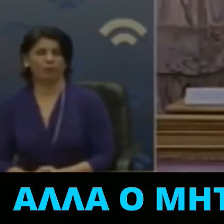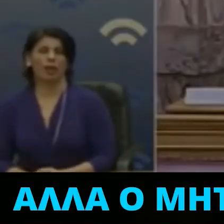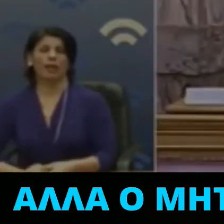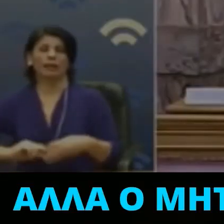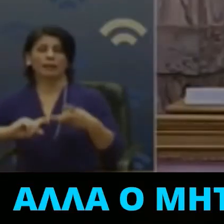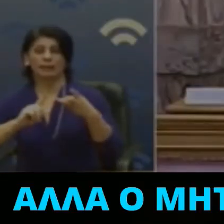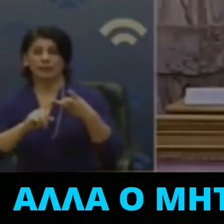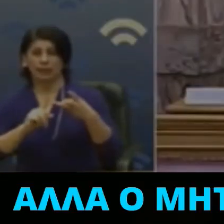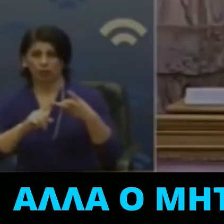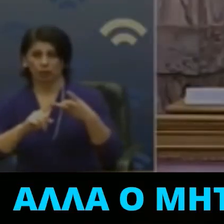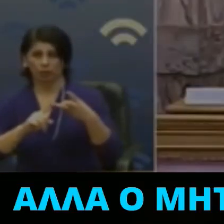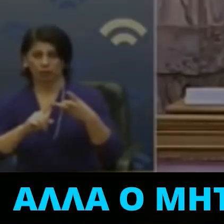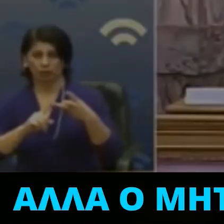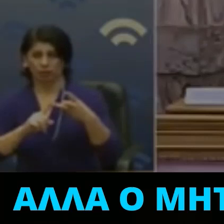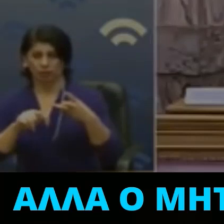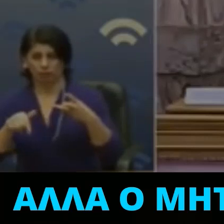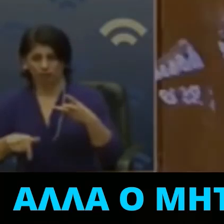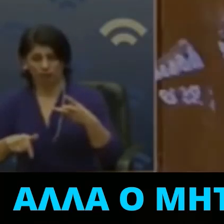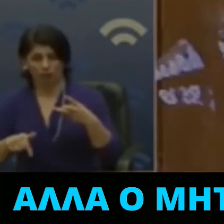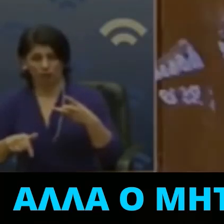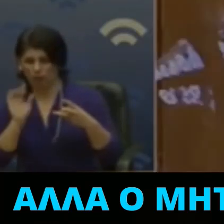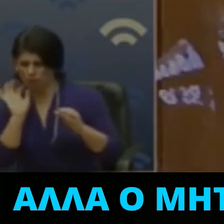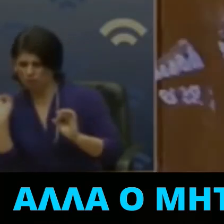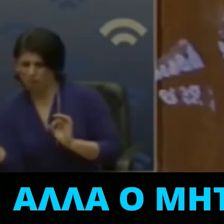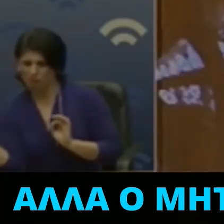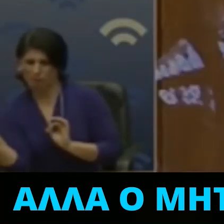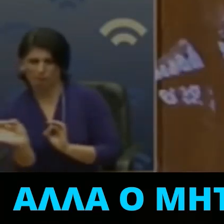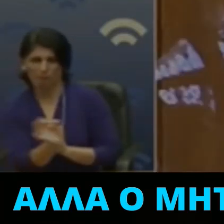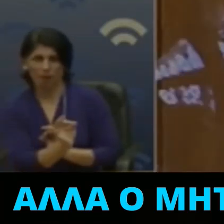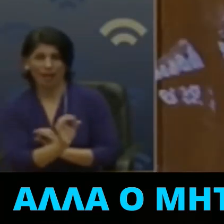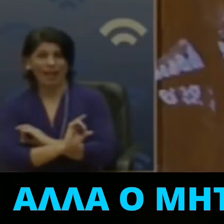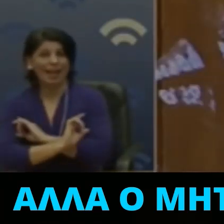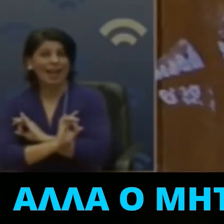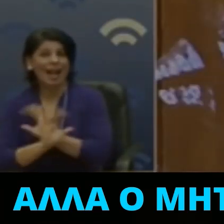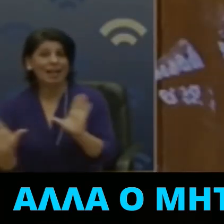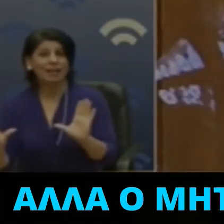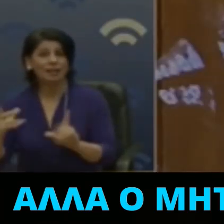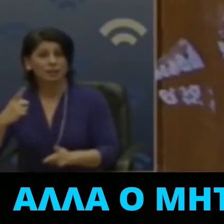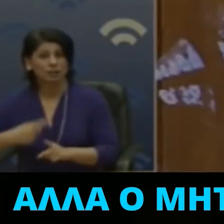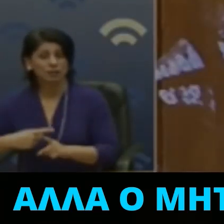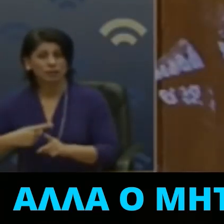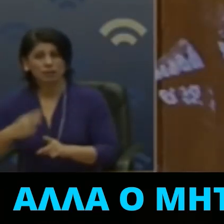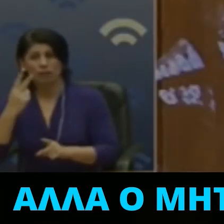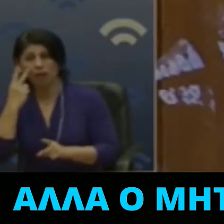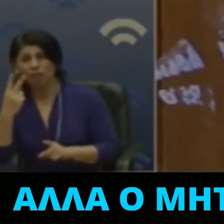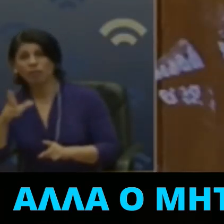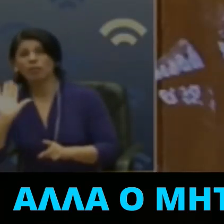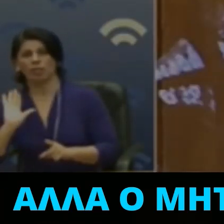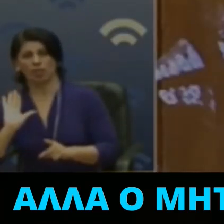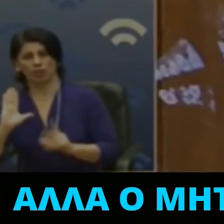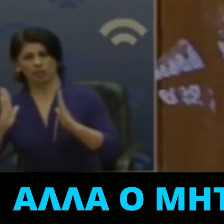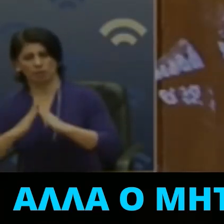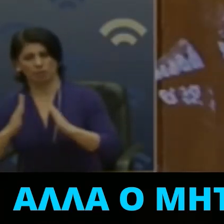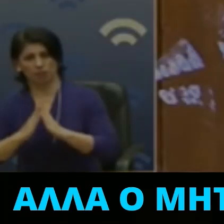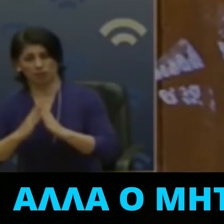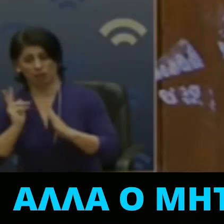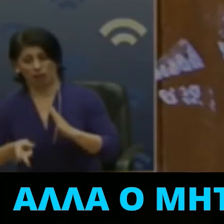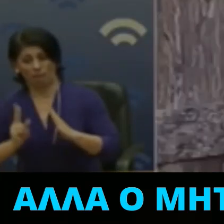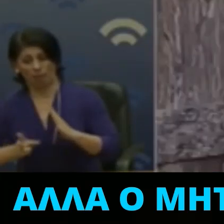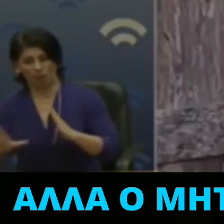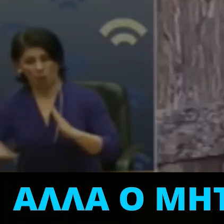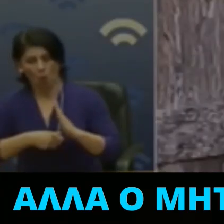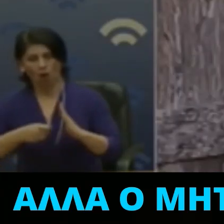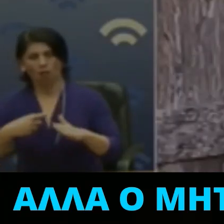Κατά τη δοκιμασία του κορονοϊού, κανείς Έλληνας δεν θα δει το σπίτι του να κινδυνεύει. Η προστασία της